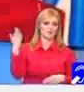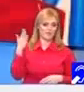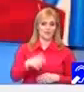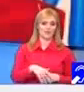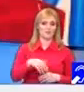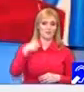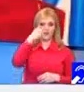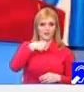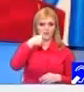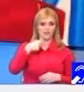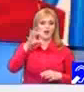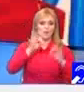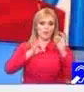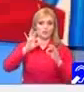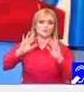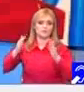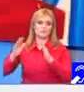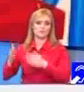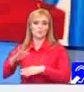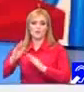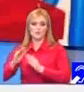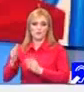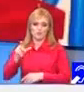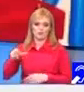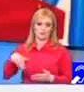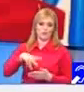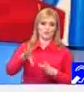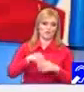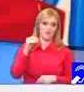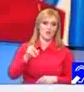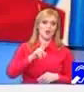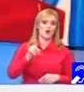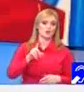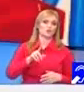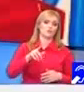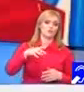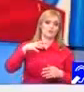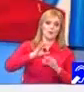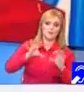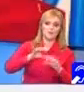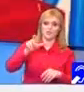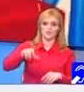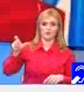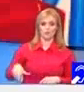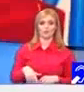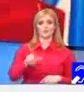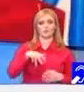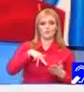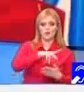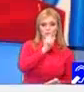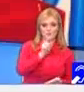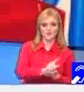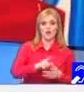la scrutinele electorale abia de a trecut 50%. Pentru a motiva oamenii să iasă la vot, Asociația Promolex a lansat